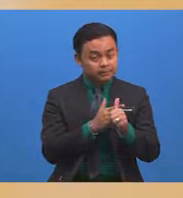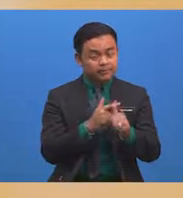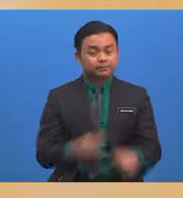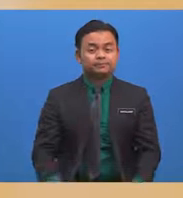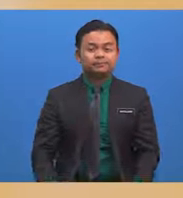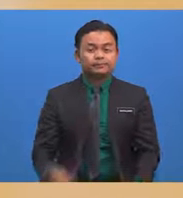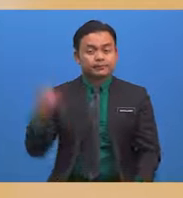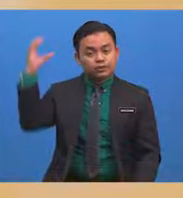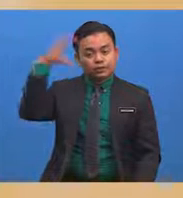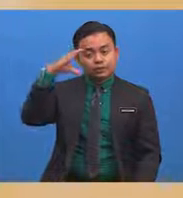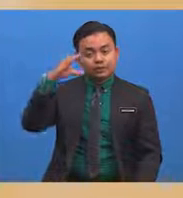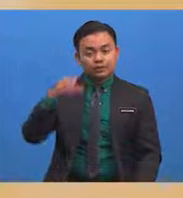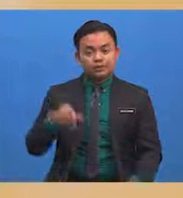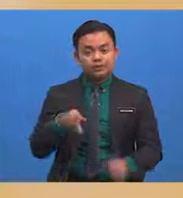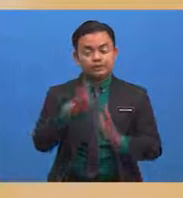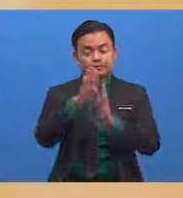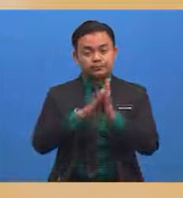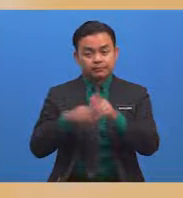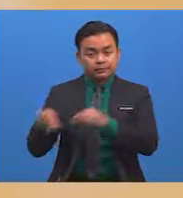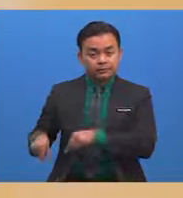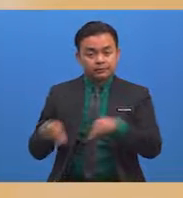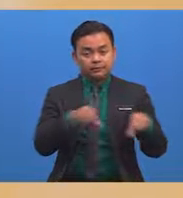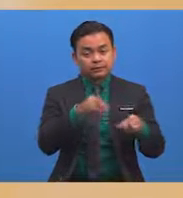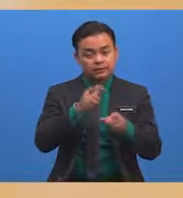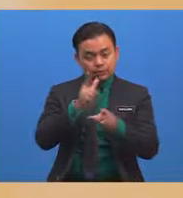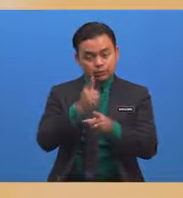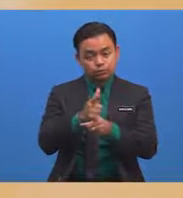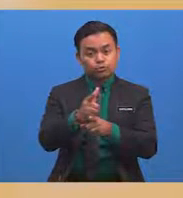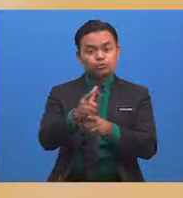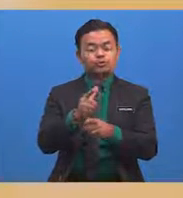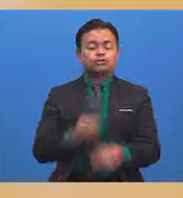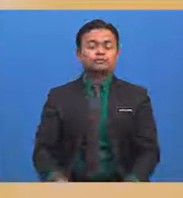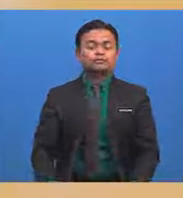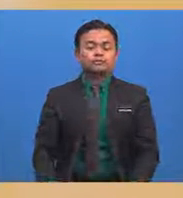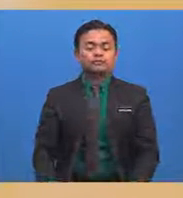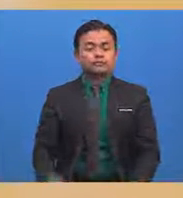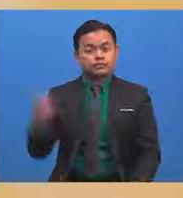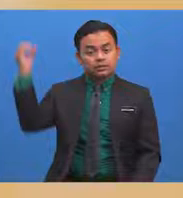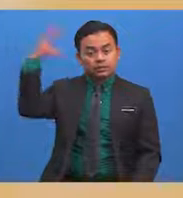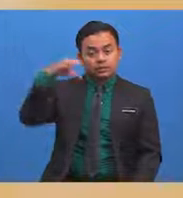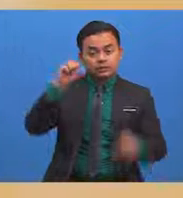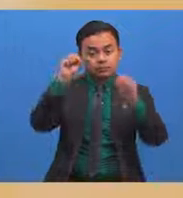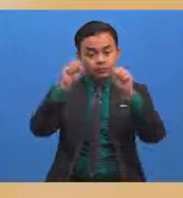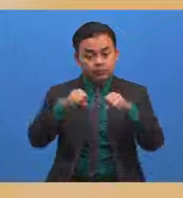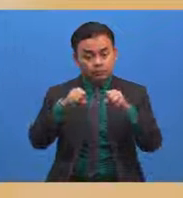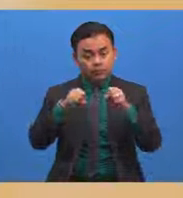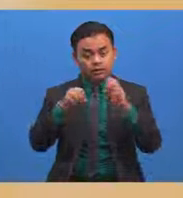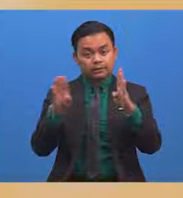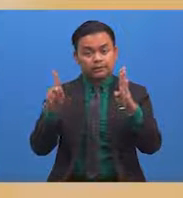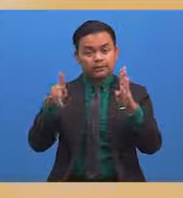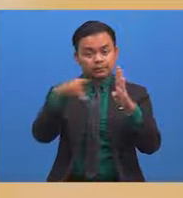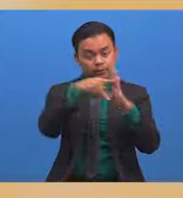cahaya bergerak lurus. Kedua, cahaya boleh dipantulkan.